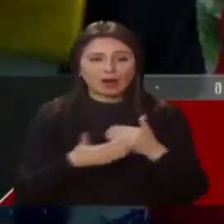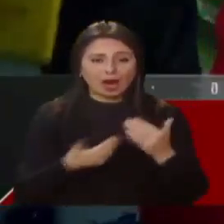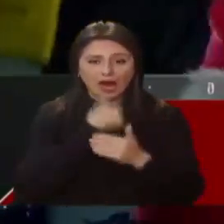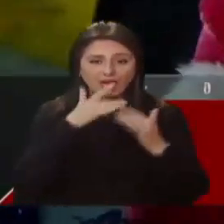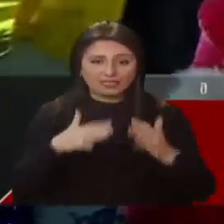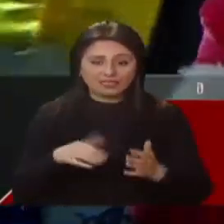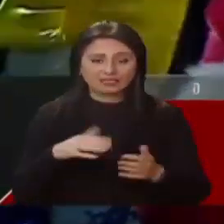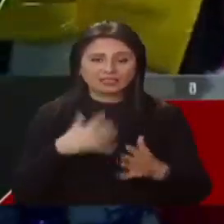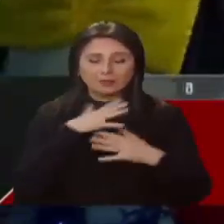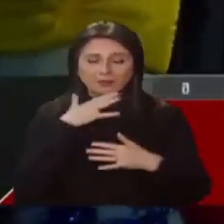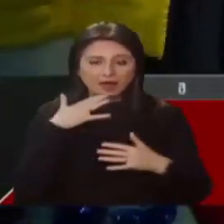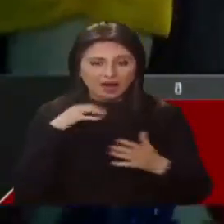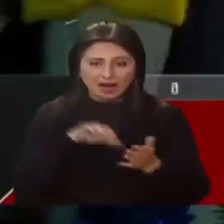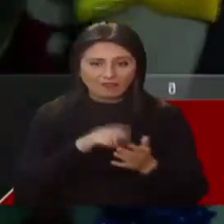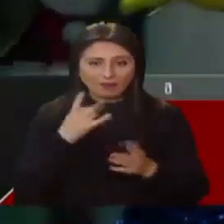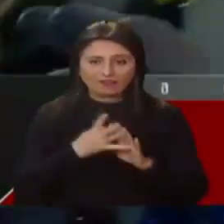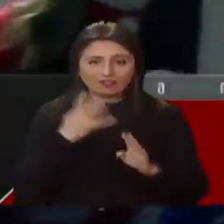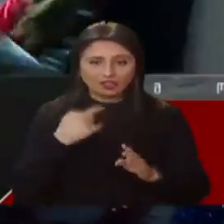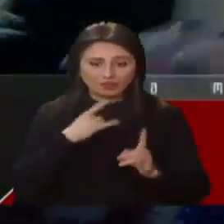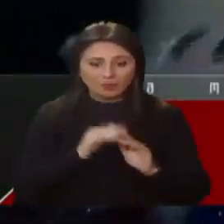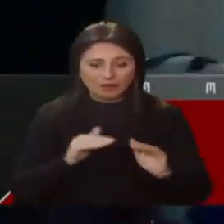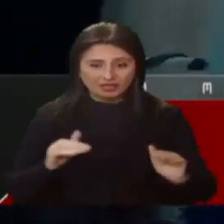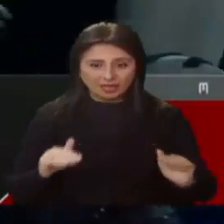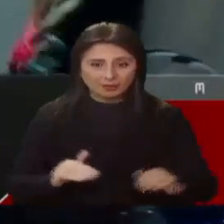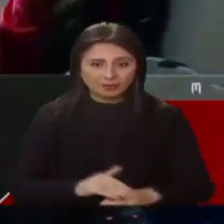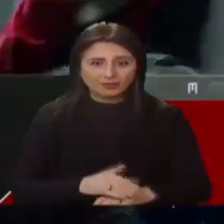ხაწეს, დაესტარით რავას. პივერიქსი ჩემი პატარები.